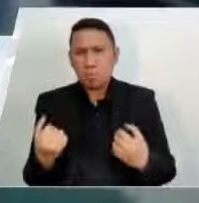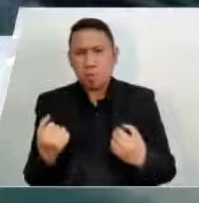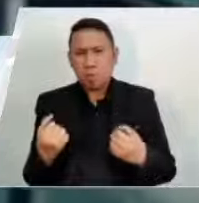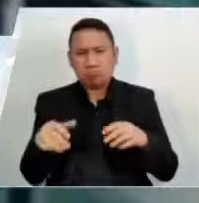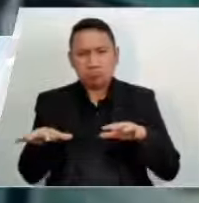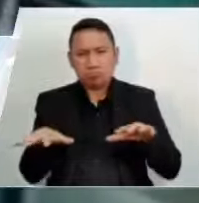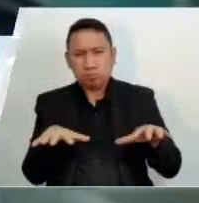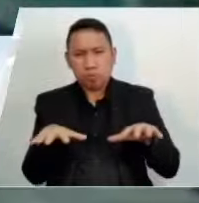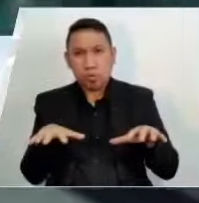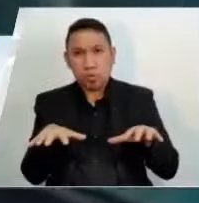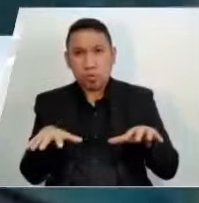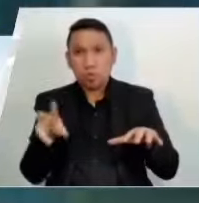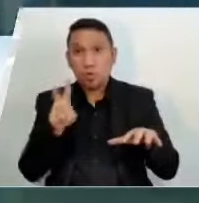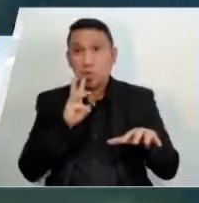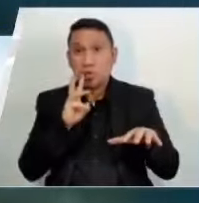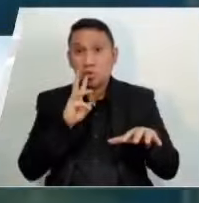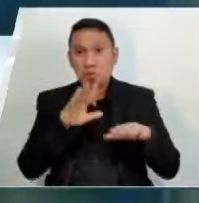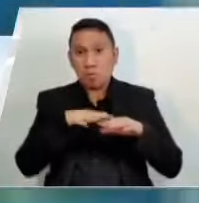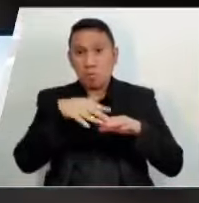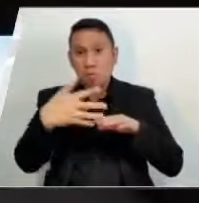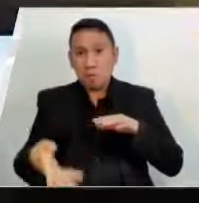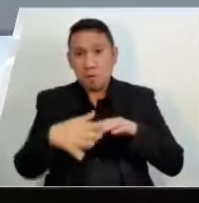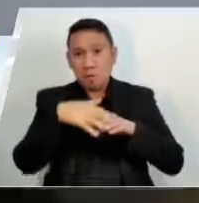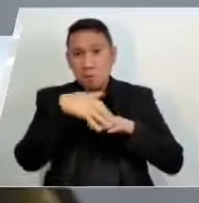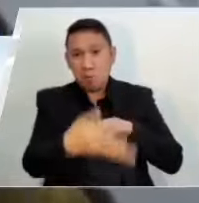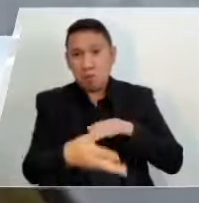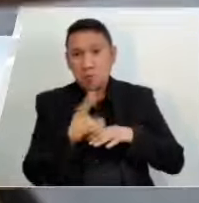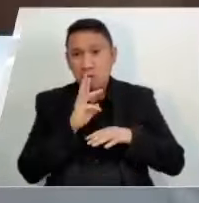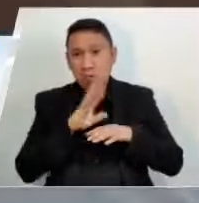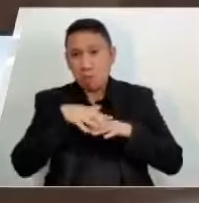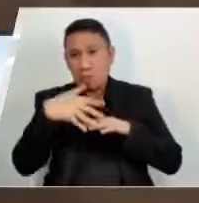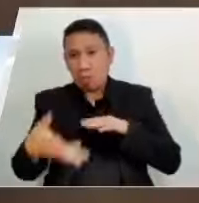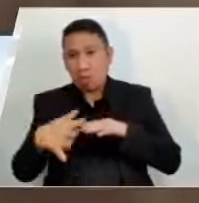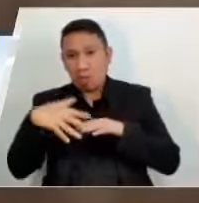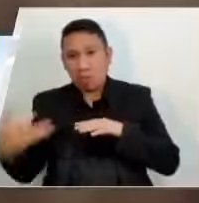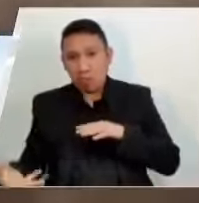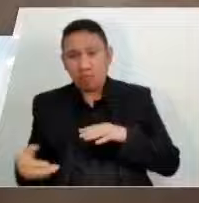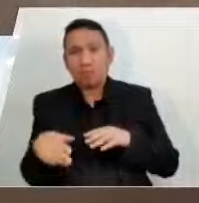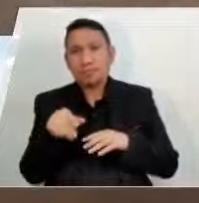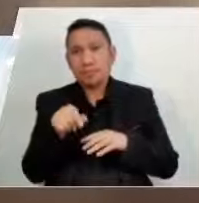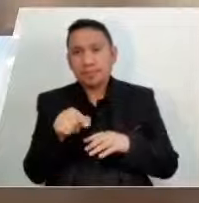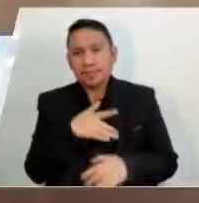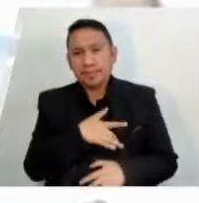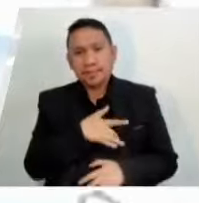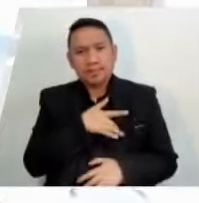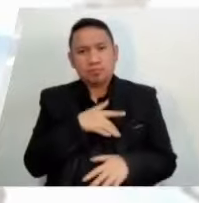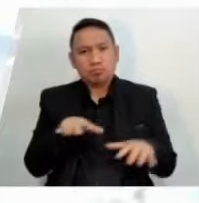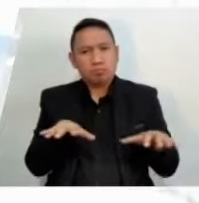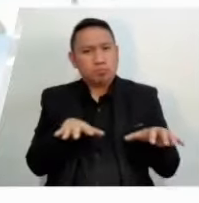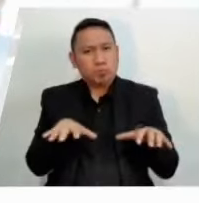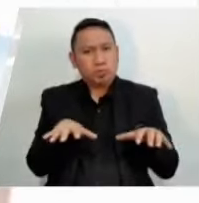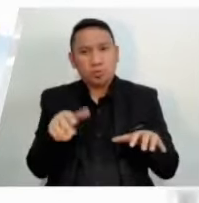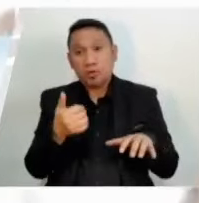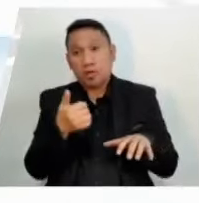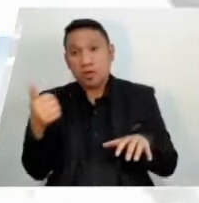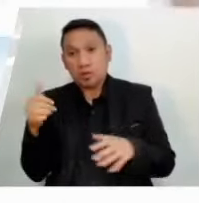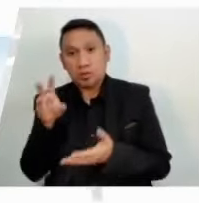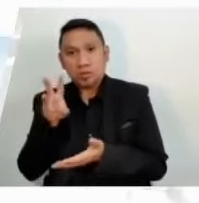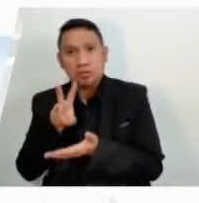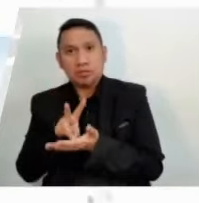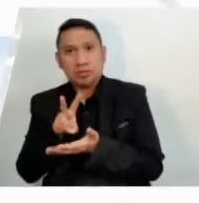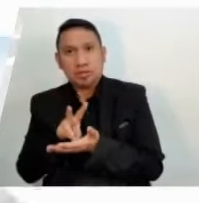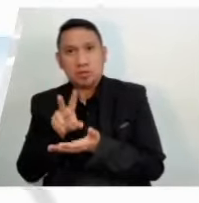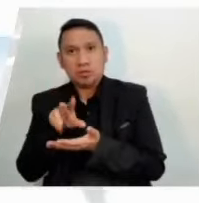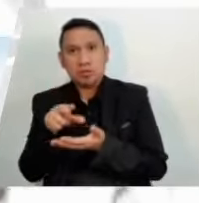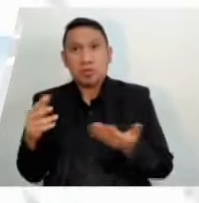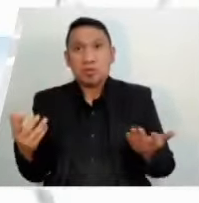na ang tubig sa loob ng ilang aquarium. Ramdam din ang lindol sa bayan ng Sarat kung saan nagbagsakan ang mga